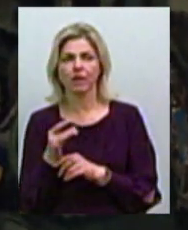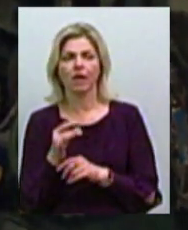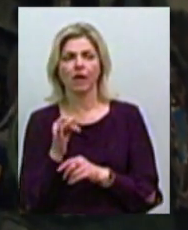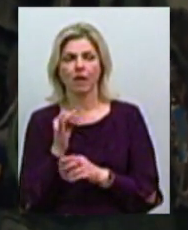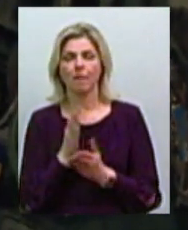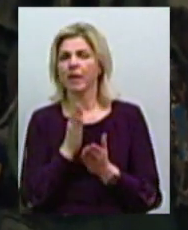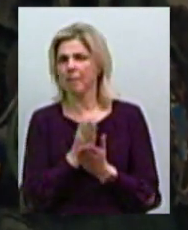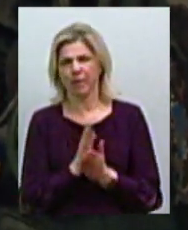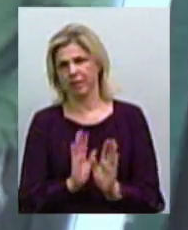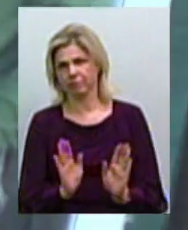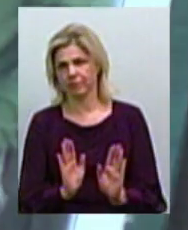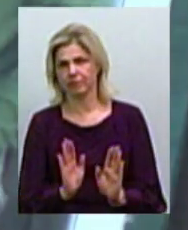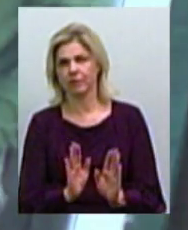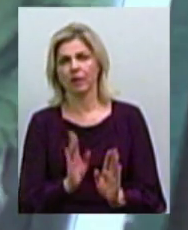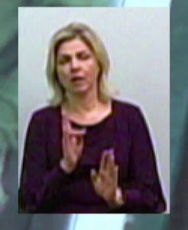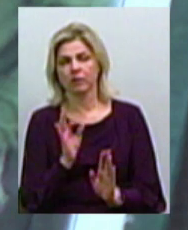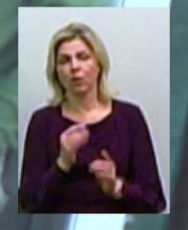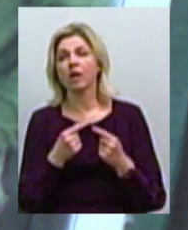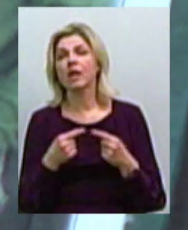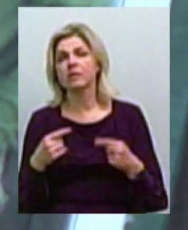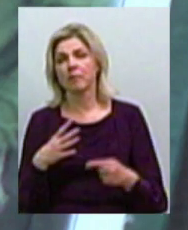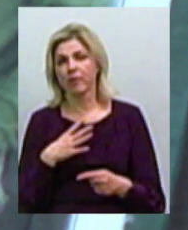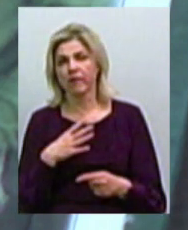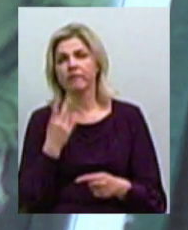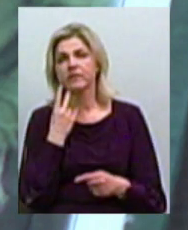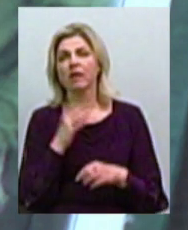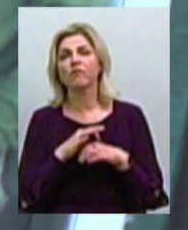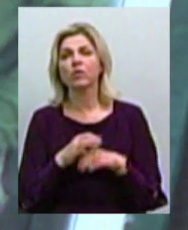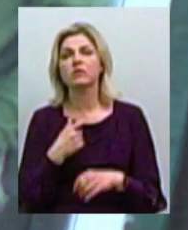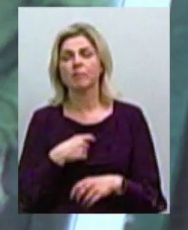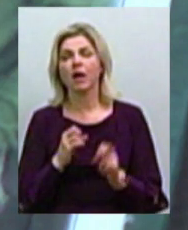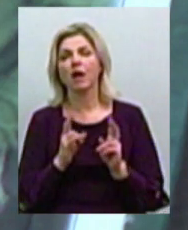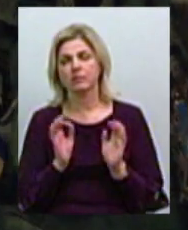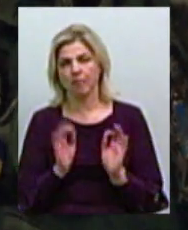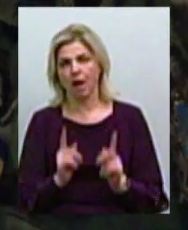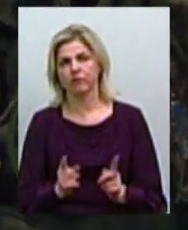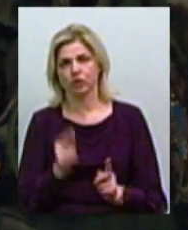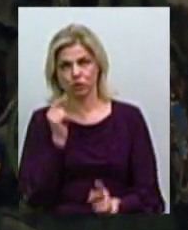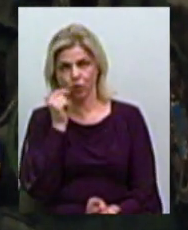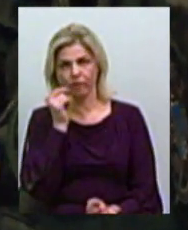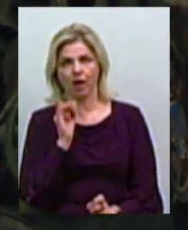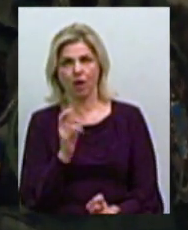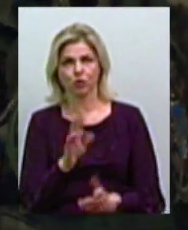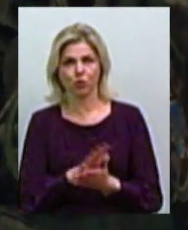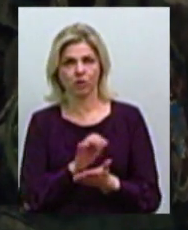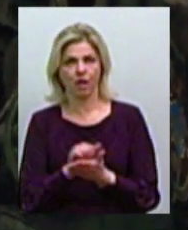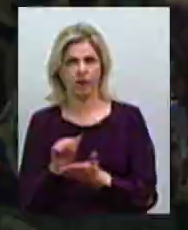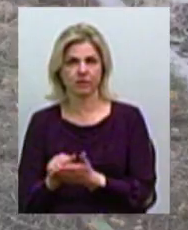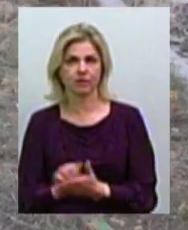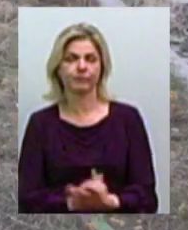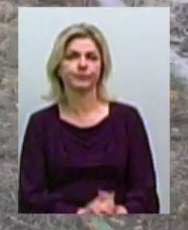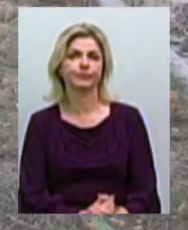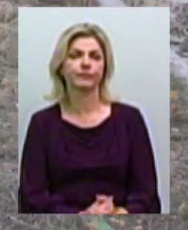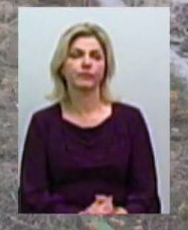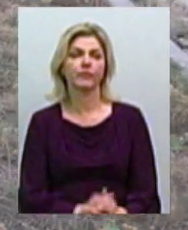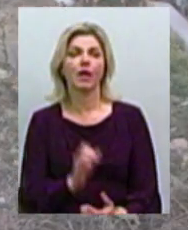прямі, ну, різне бувало. Він завжди себе поводив як справжній чоловік і журналіст, в тому числі, хоча він оператор. В